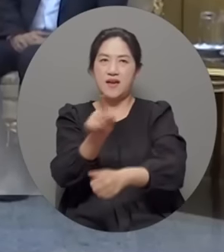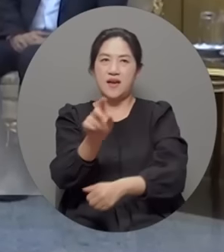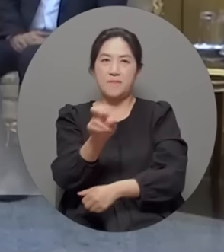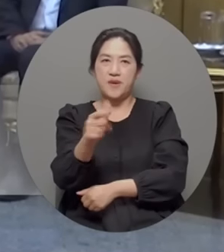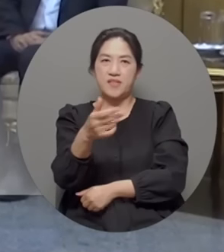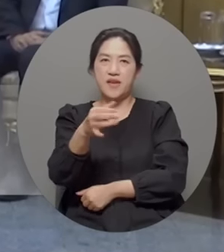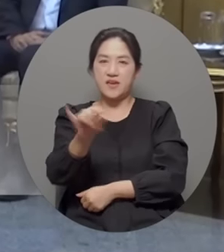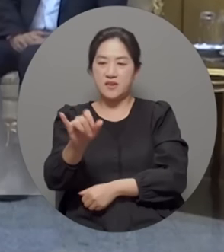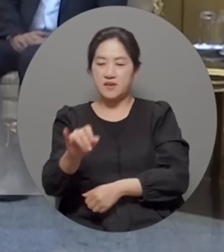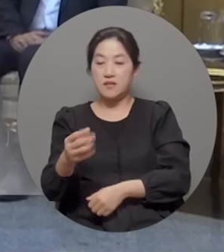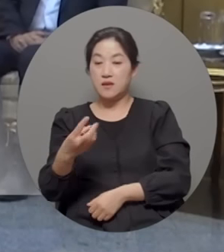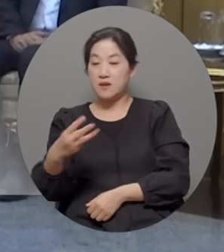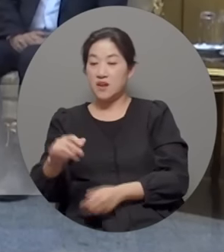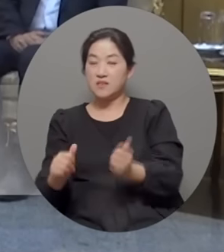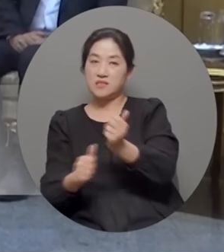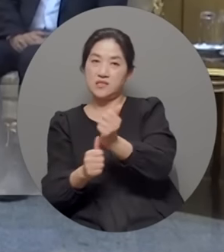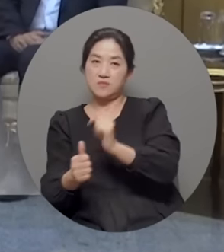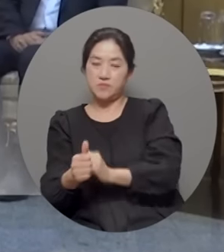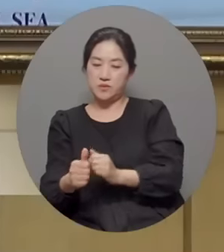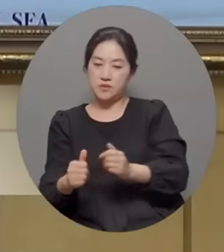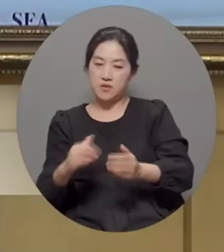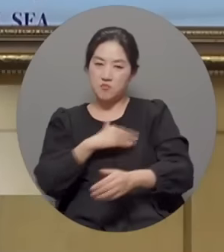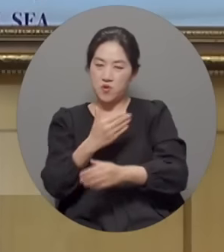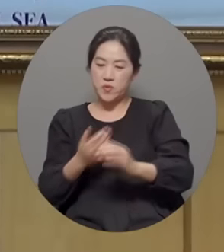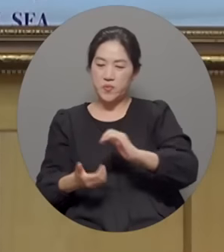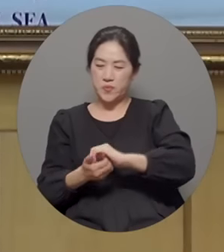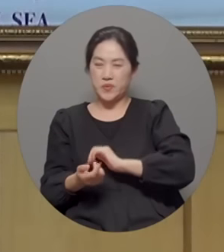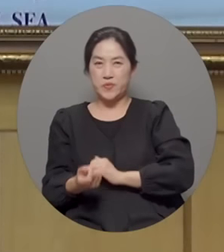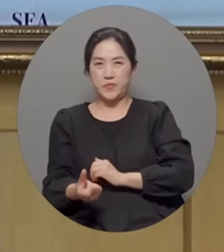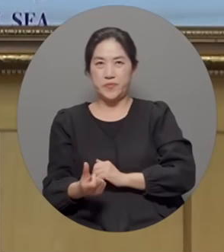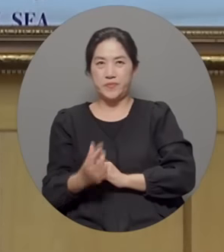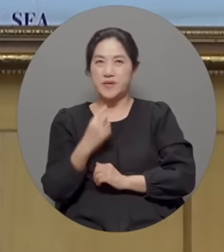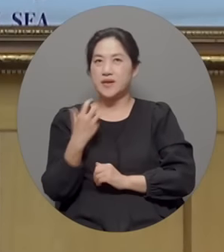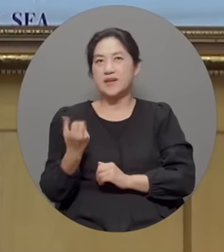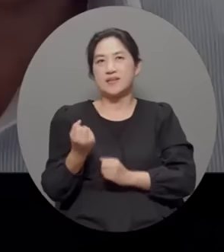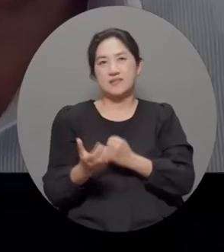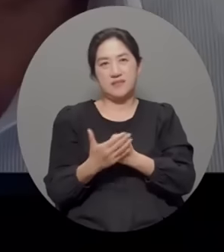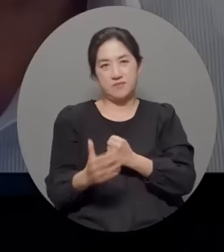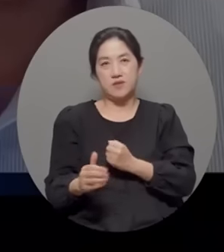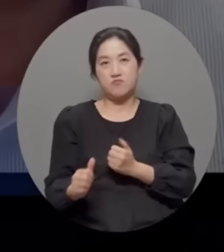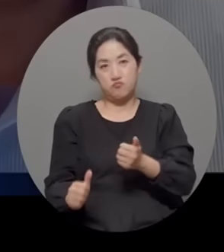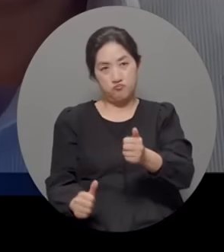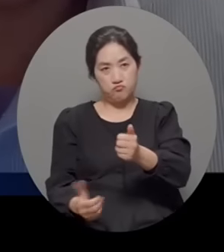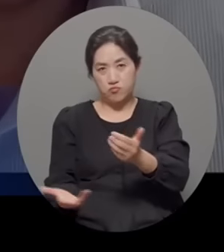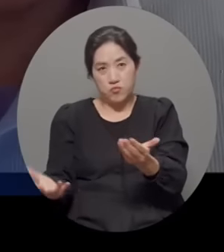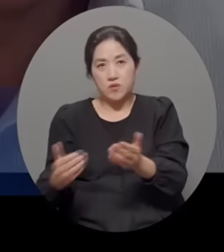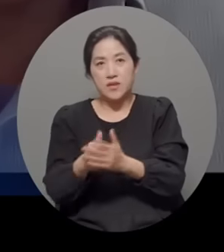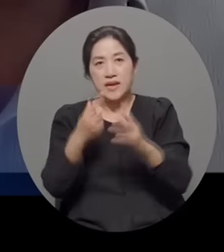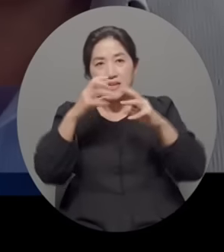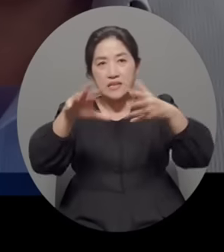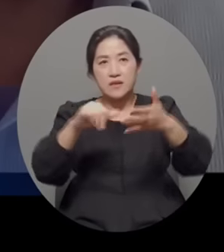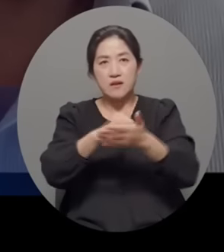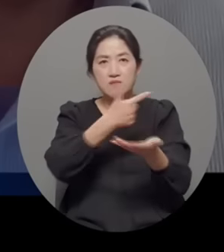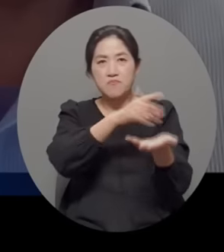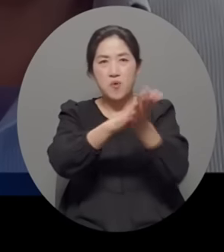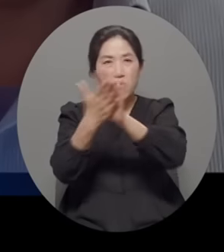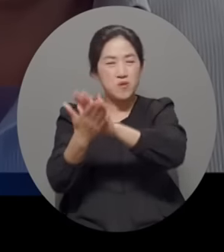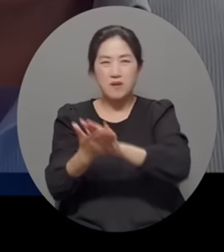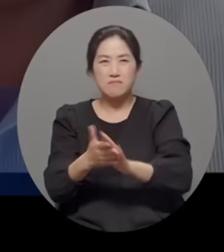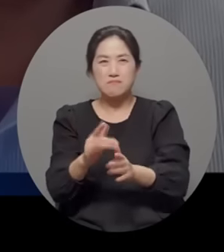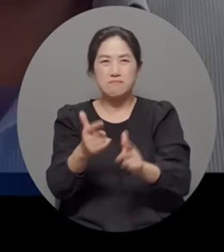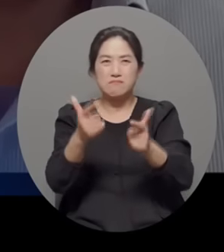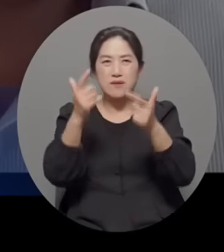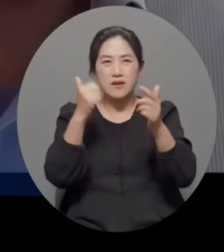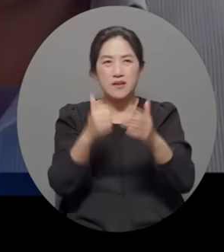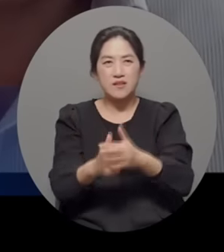라이시는 2인자로서 제한적인 권력만 갖고 있었기 때문입니다. I don't think a huge amount will change. I mean, as has been noted,